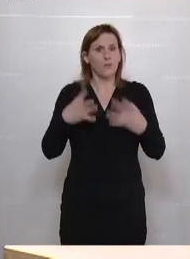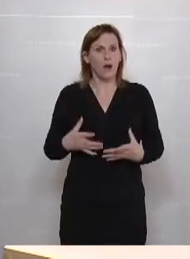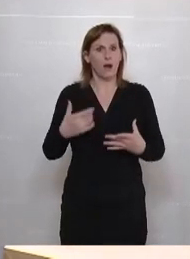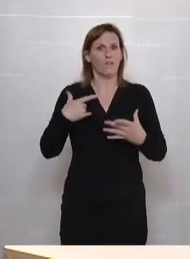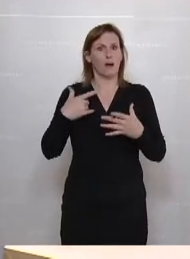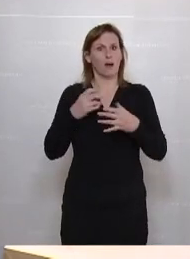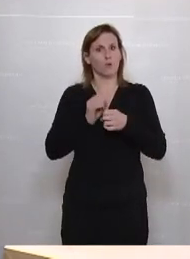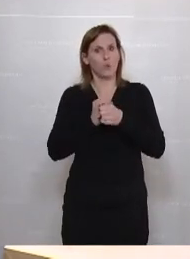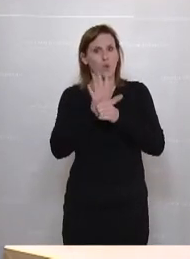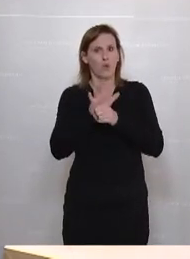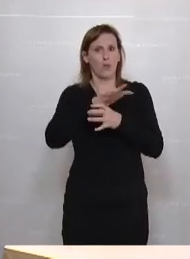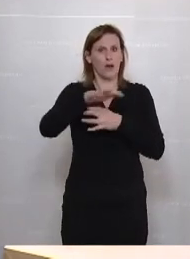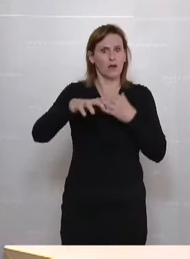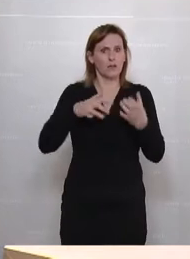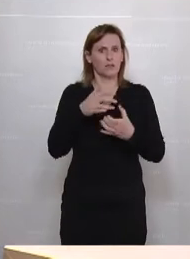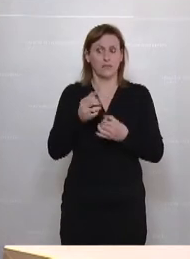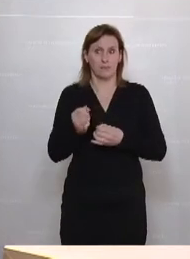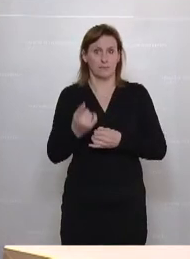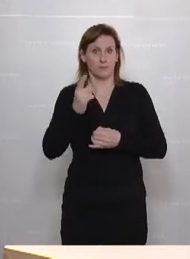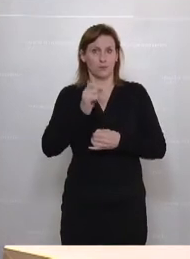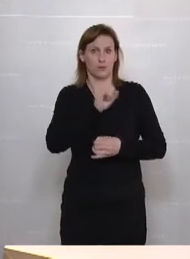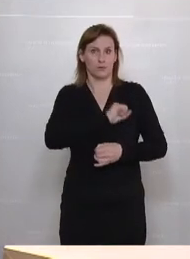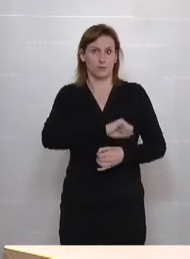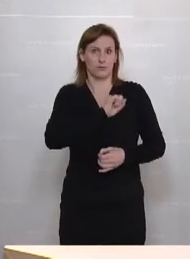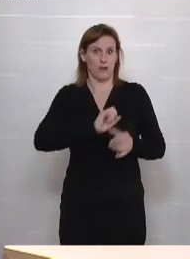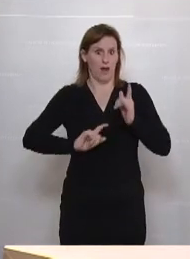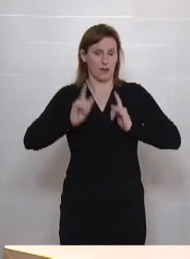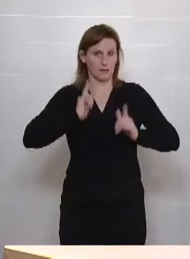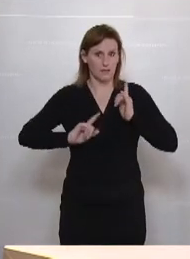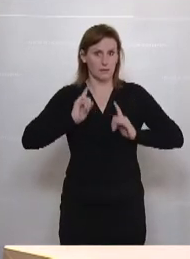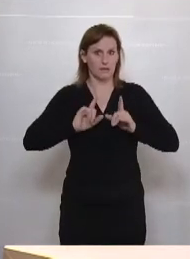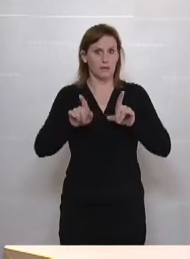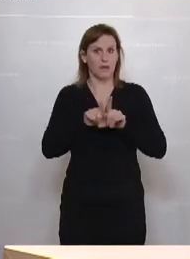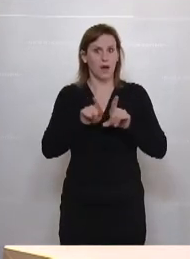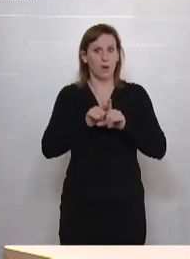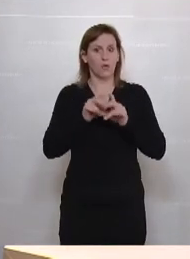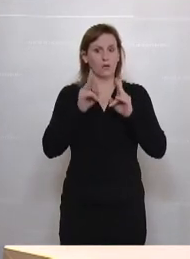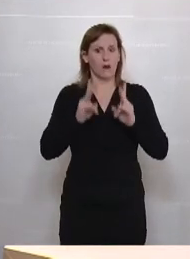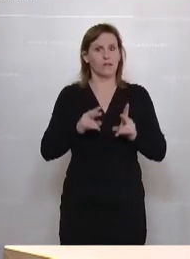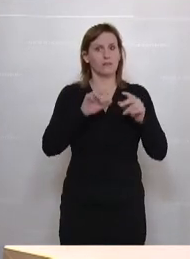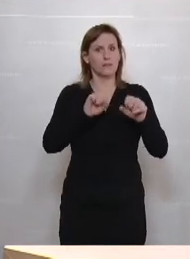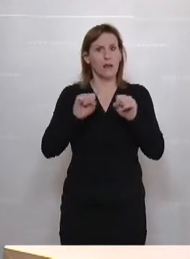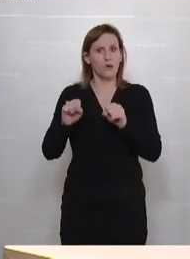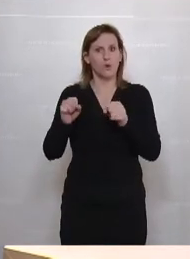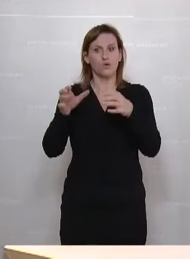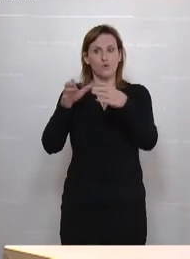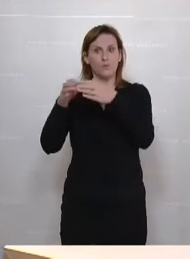Covid-Krise besonders gelitten. Andererseits konnten Terrormilizen